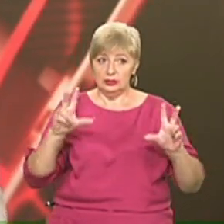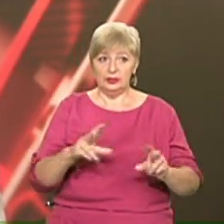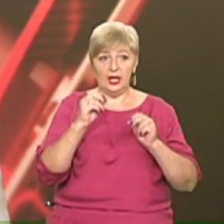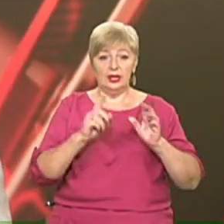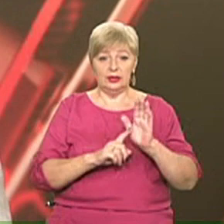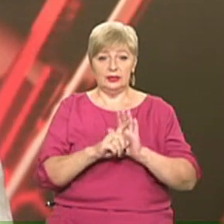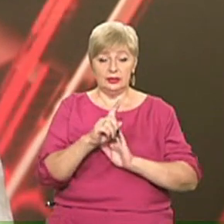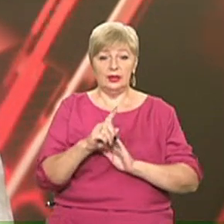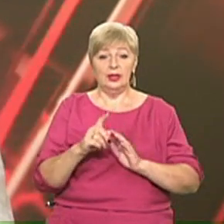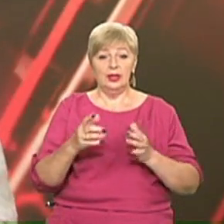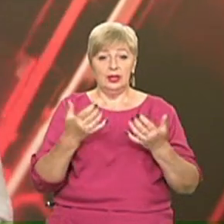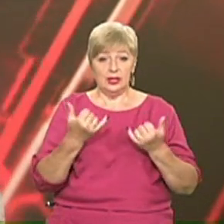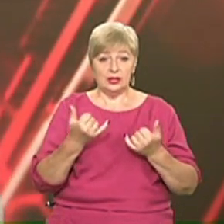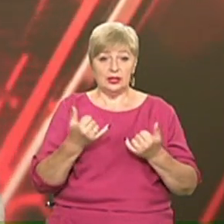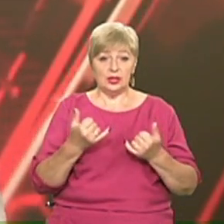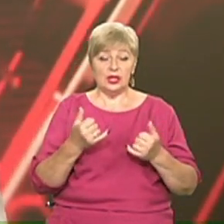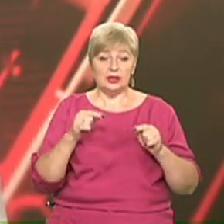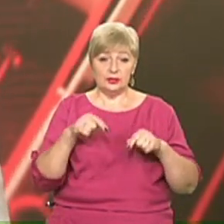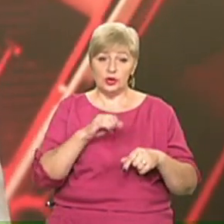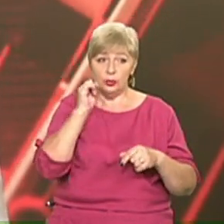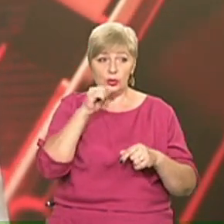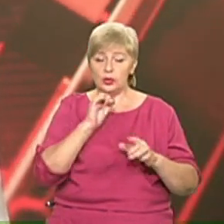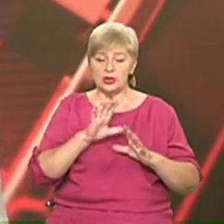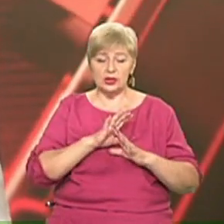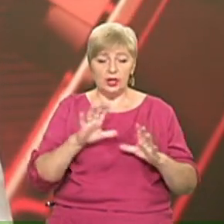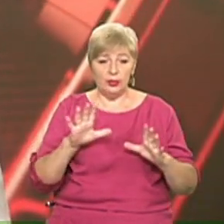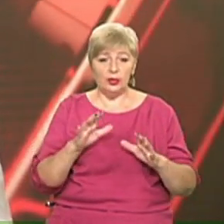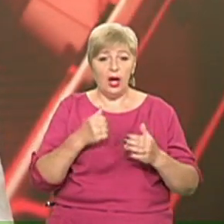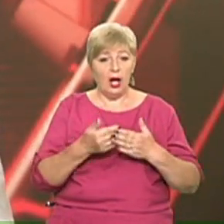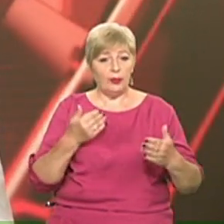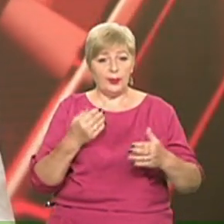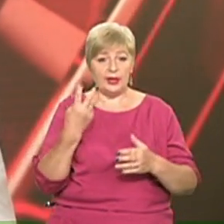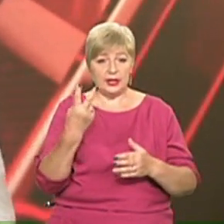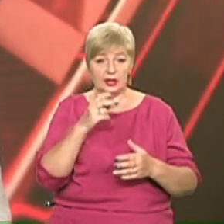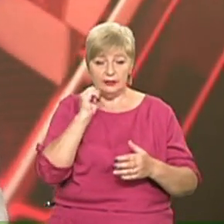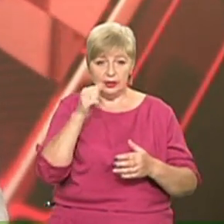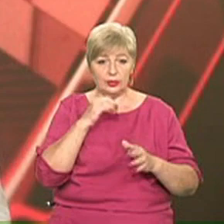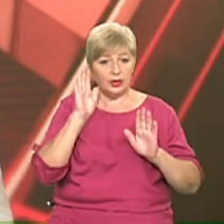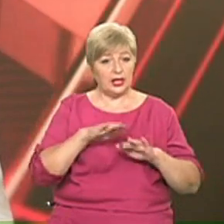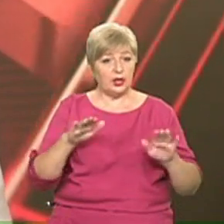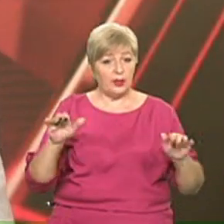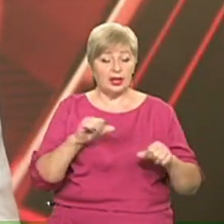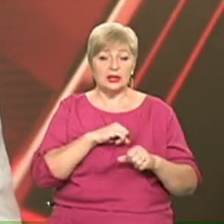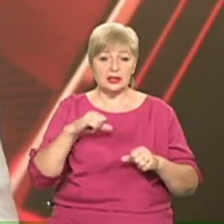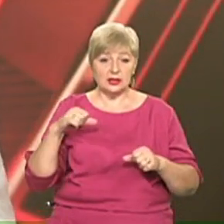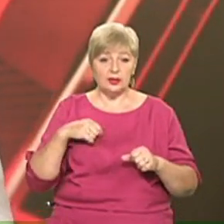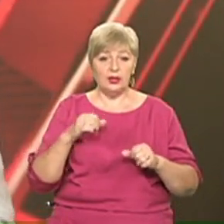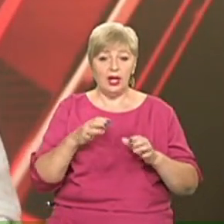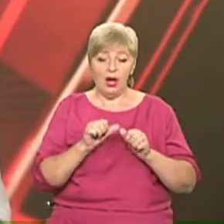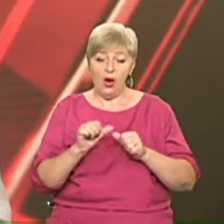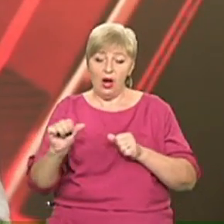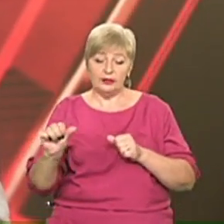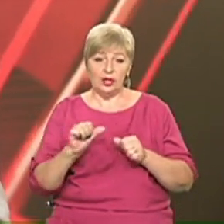як фестиваль, як Порто-Франко, існує, хоча в цьому році він не відбувся. Але попередні два роки ребята самі вже